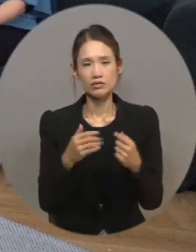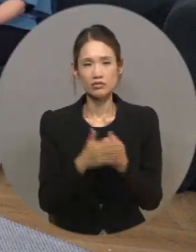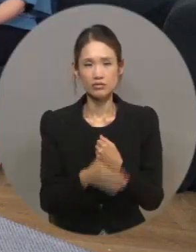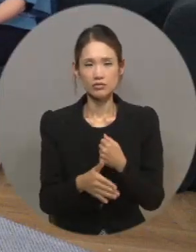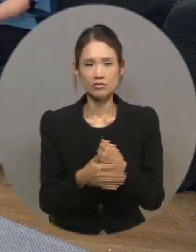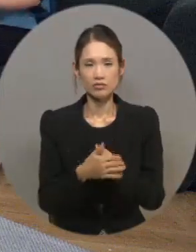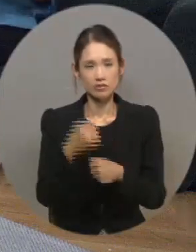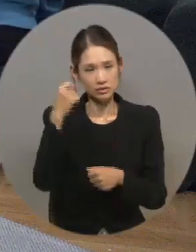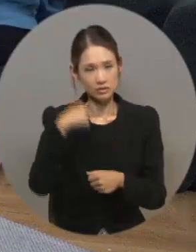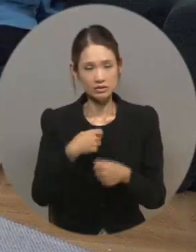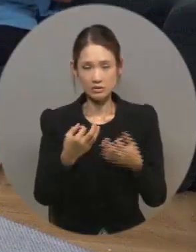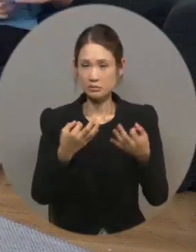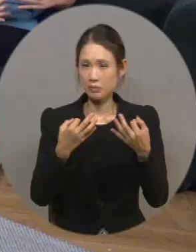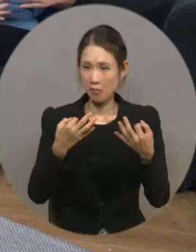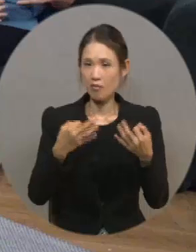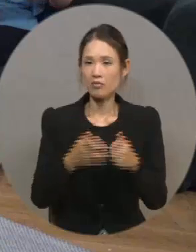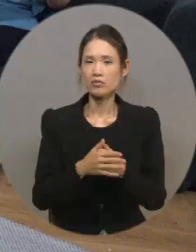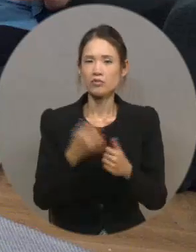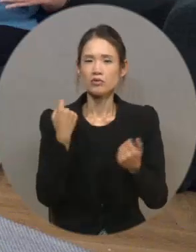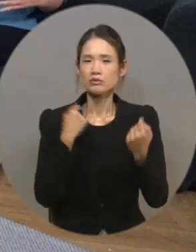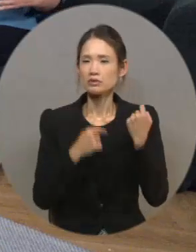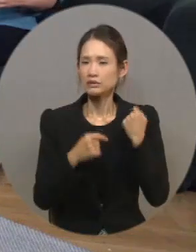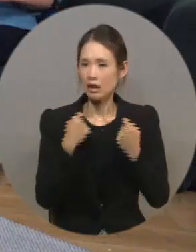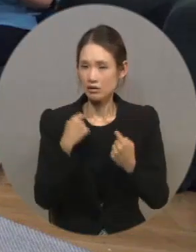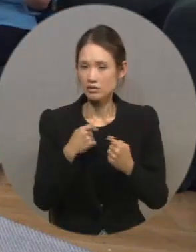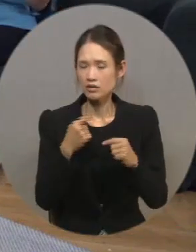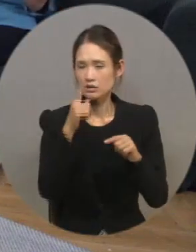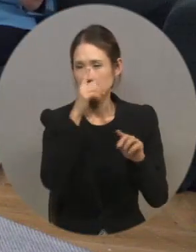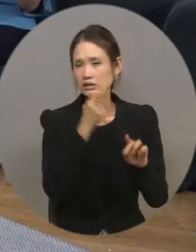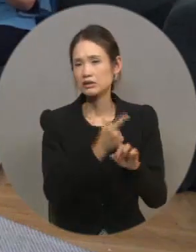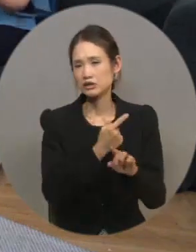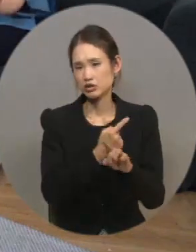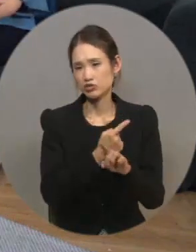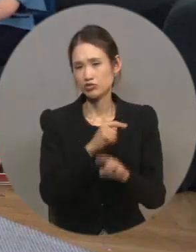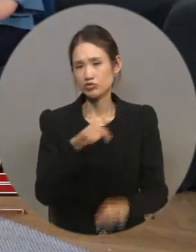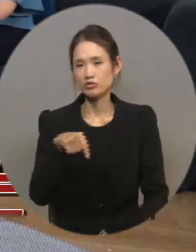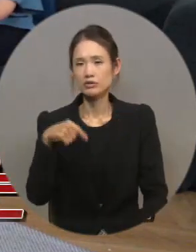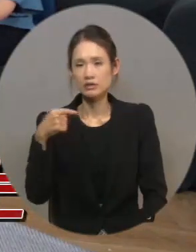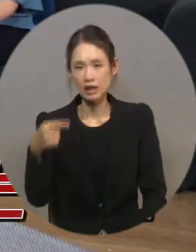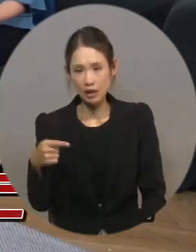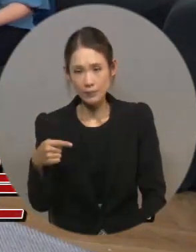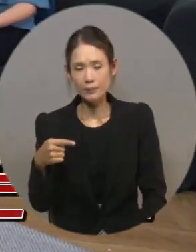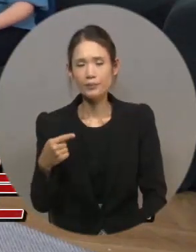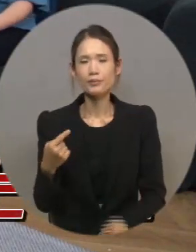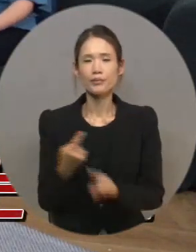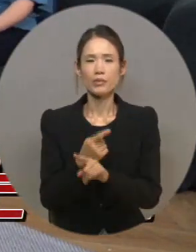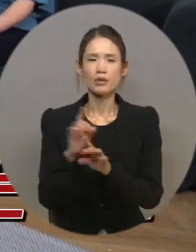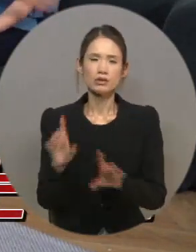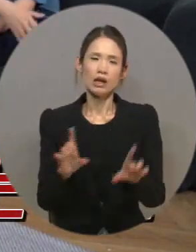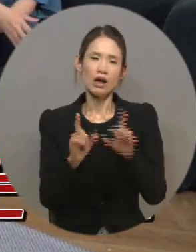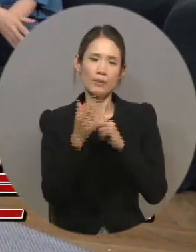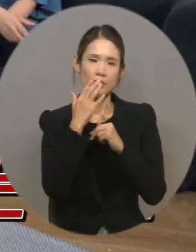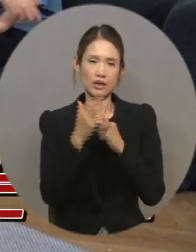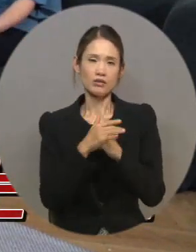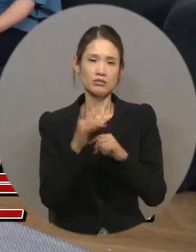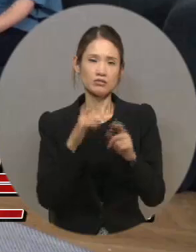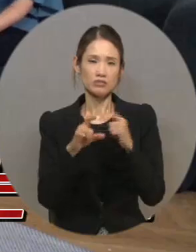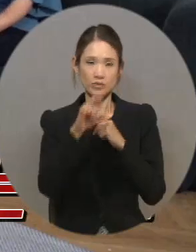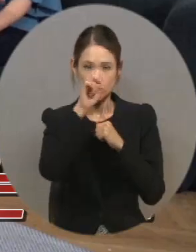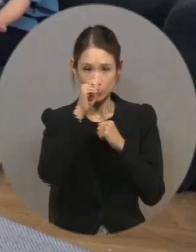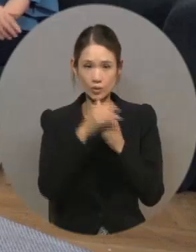느낌으로 보고, 그리고 그 상처를 치유해야지만 다른 거 갈 수 있거든요. 근데 여기선 더